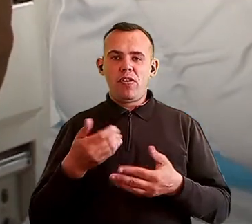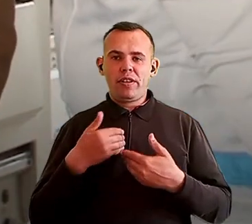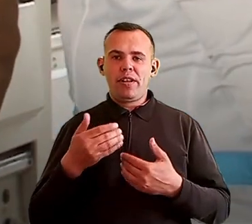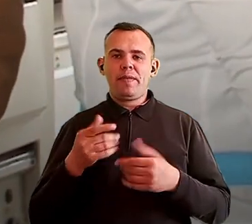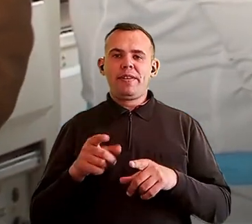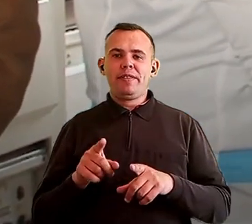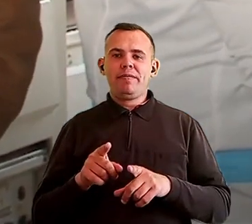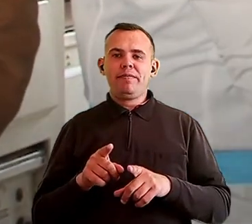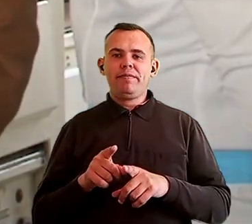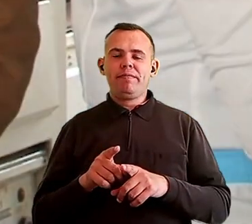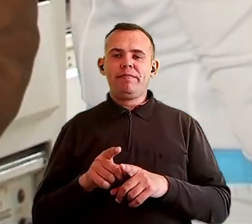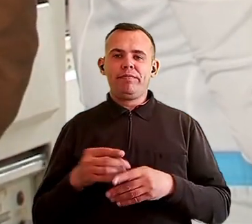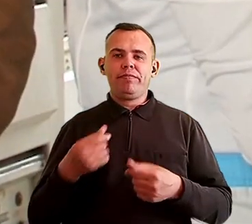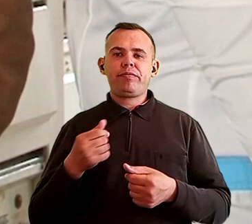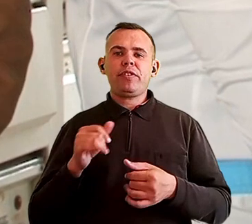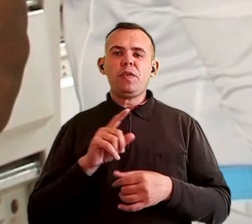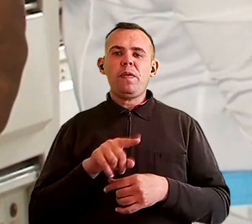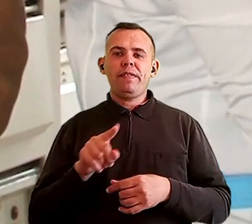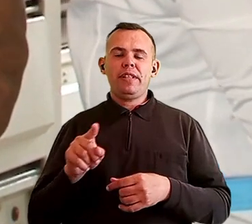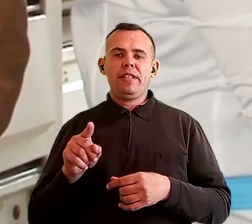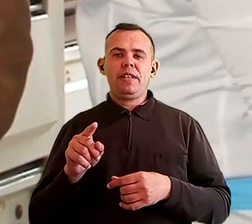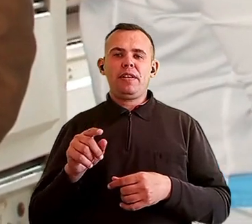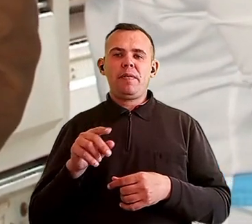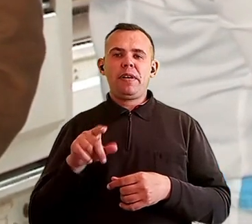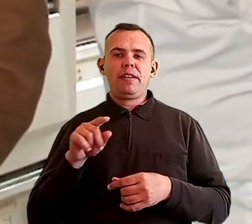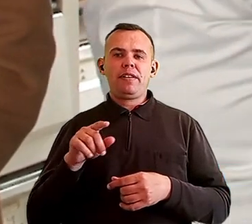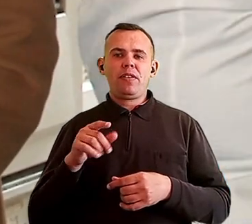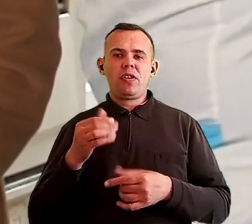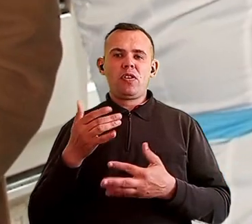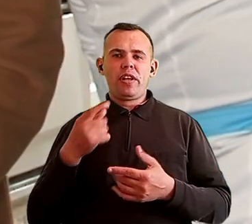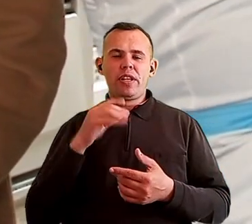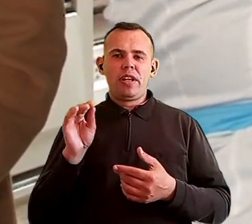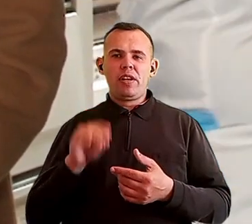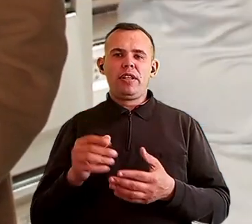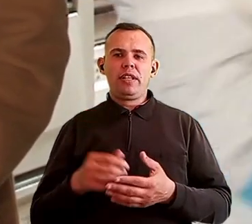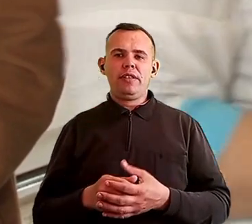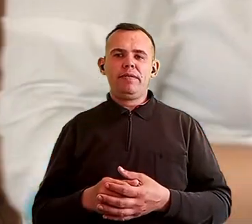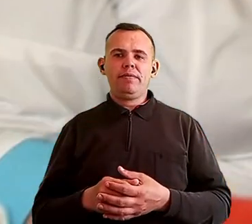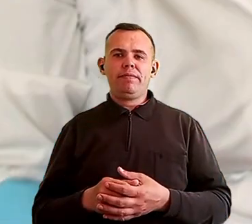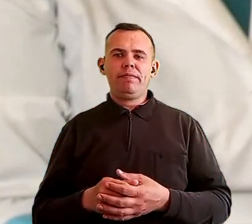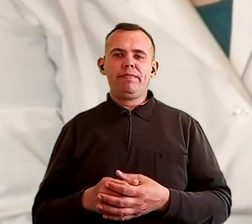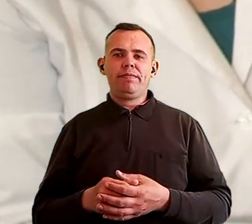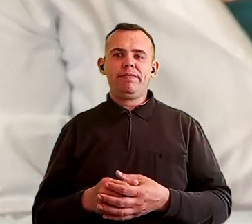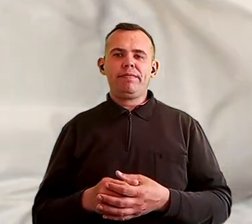і ми дотримуємося її, технологія ця. Тут